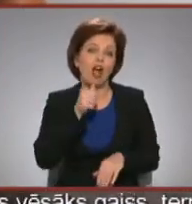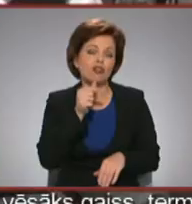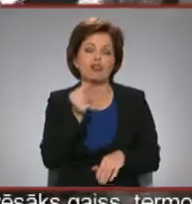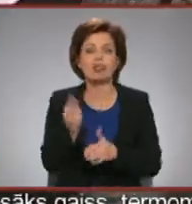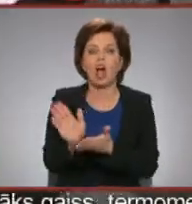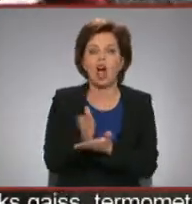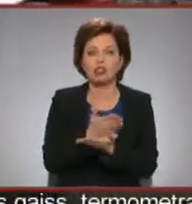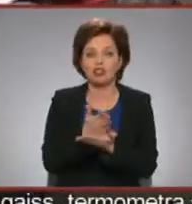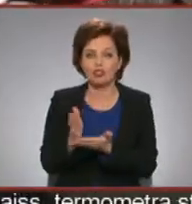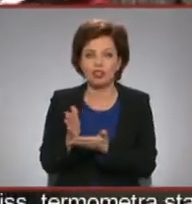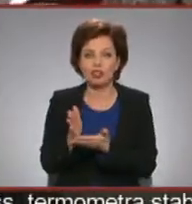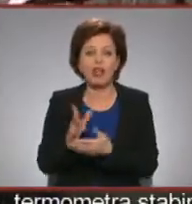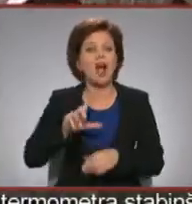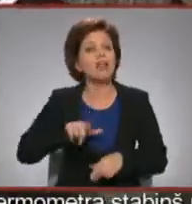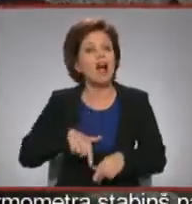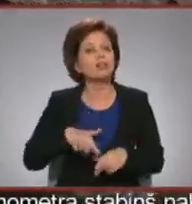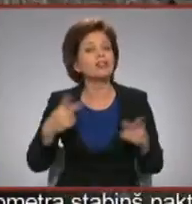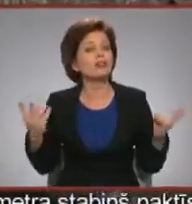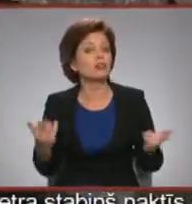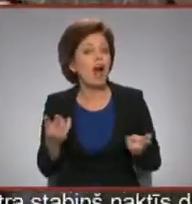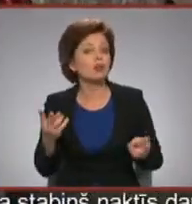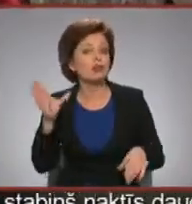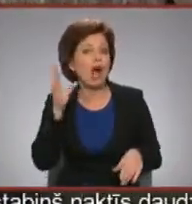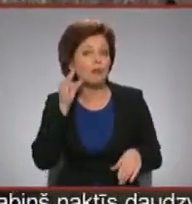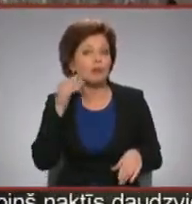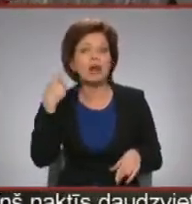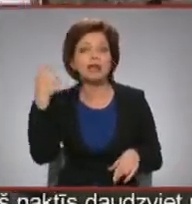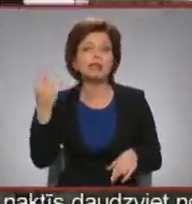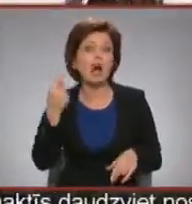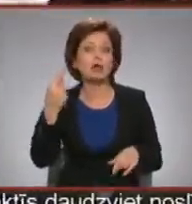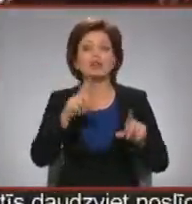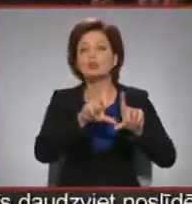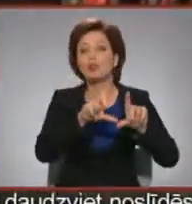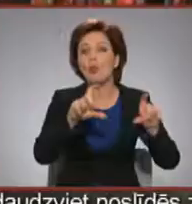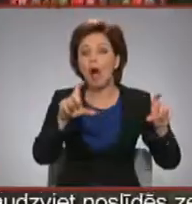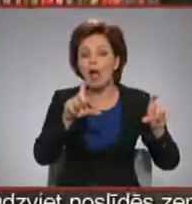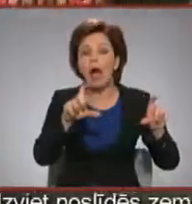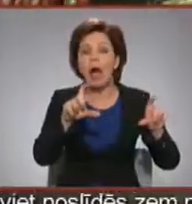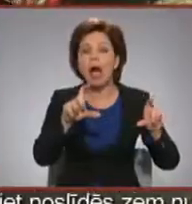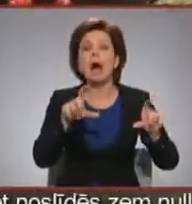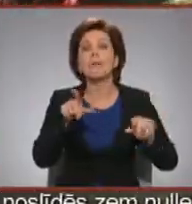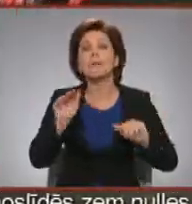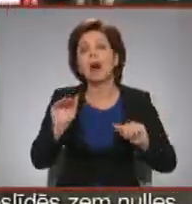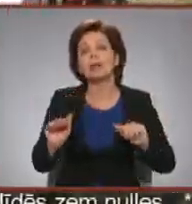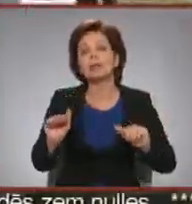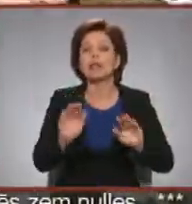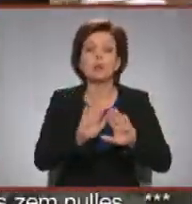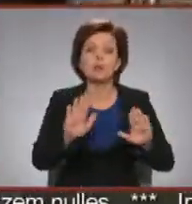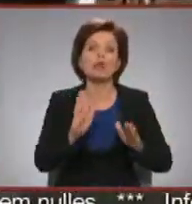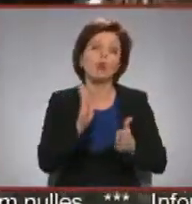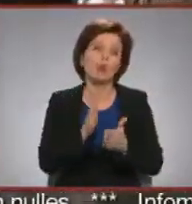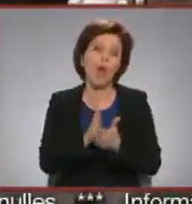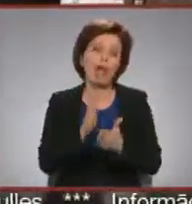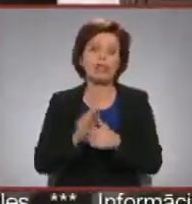atšķirās. Latvisko tradīciju apgūšana jeb saugriežu skoliņa pasteriņu muzejā notiek jau 6. Gadu, un interese